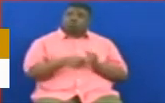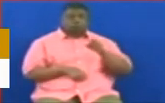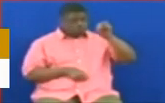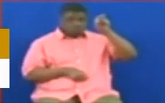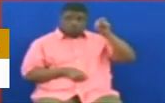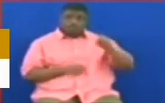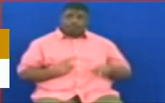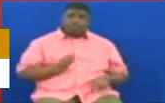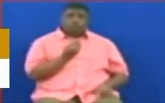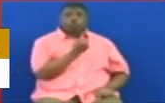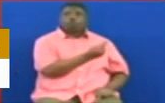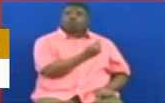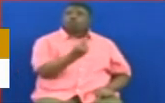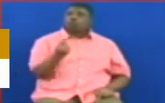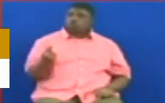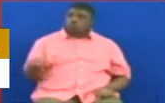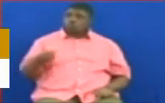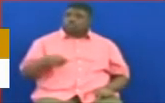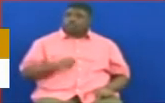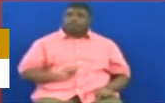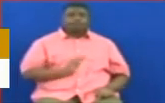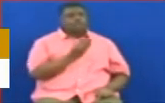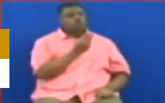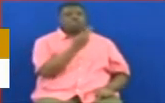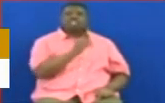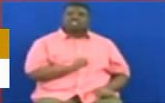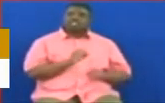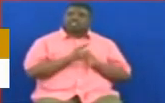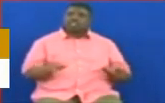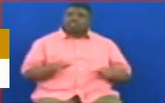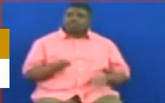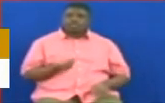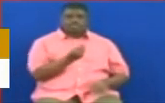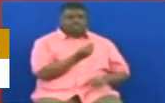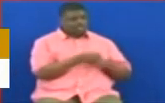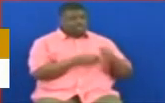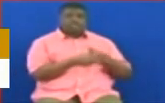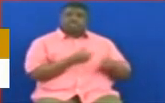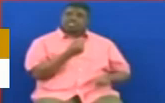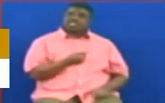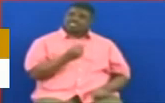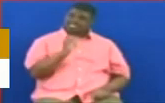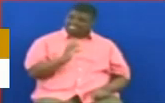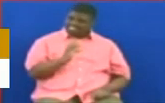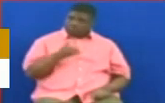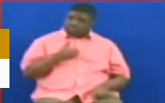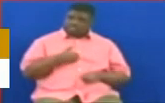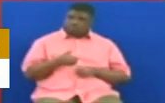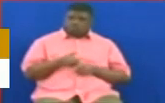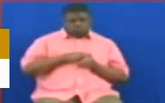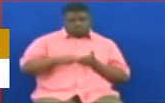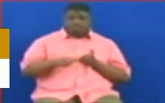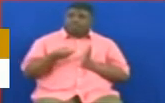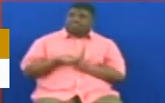waliko ya bilioni 1.1. Tunawadai bilioni 20, na tayari mashtaka yanaendelea IOTC na wanatakiwa kutulipa fedha hizi,